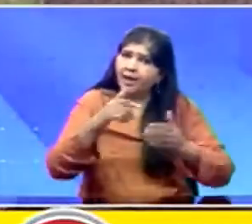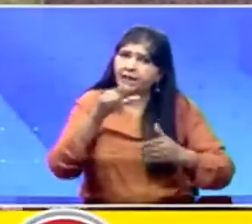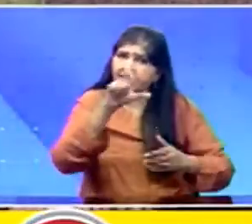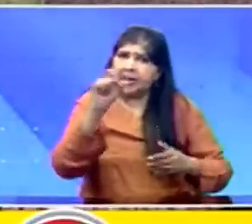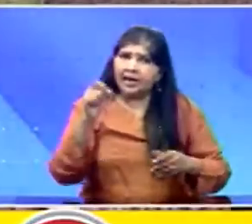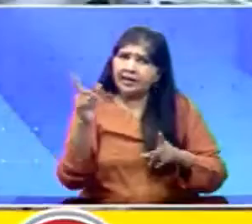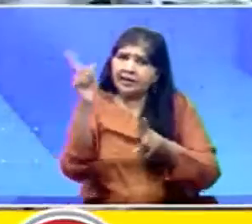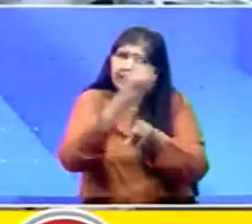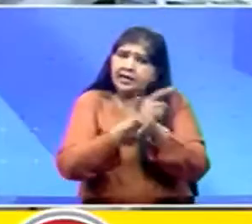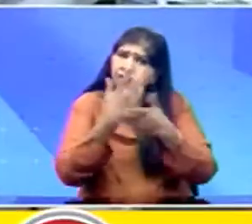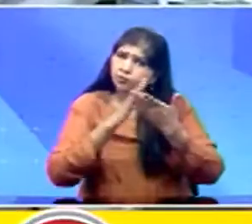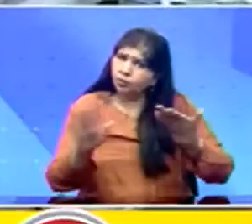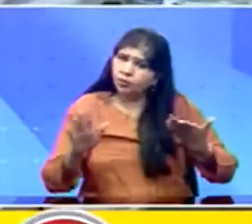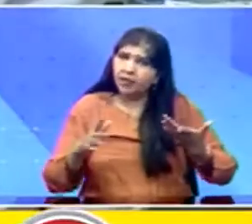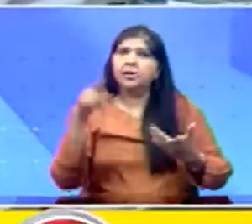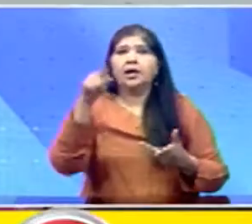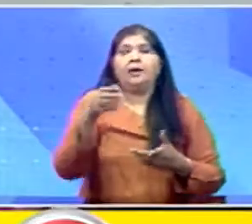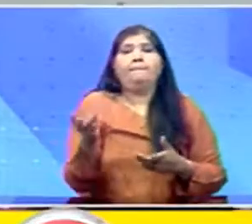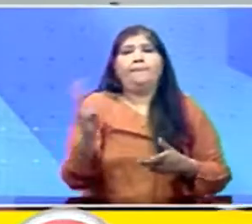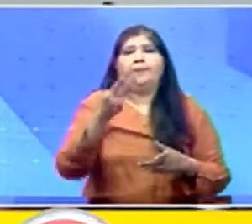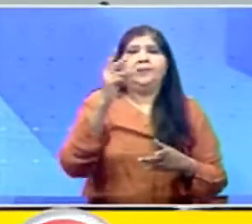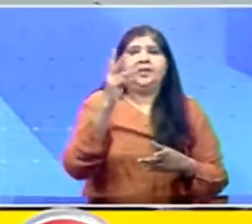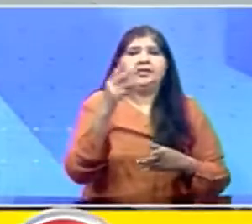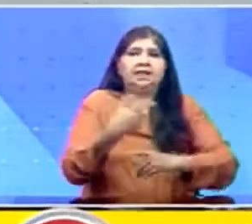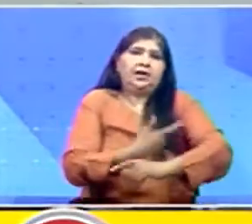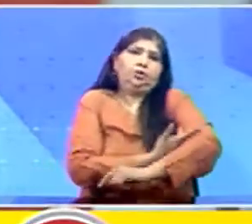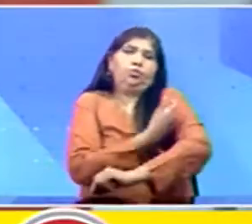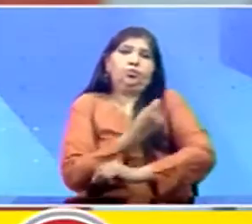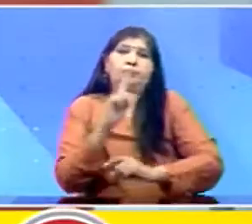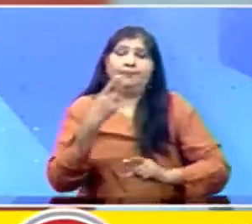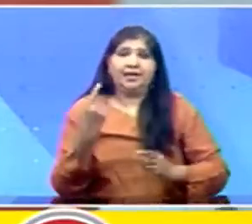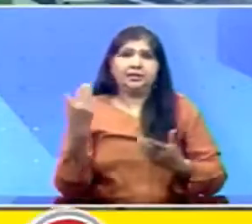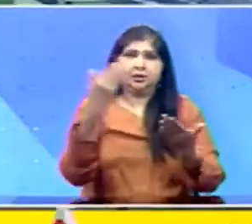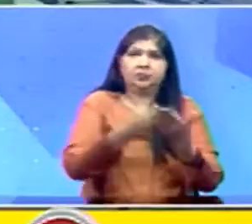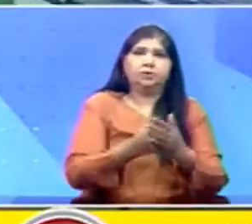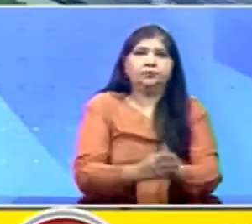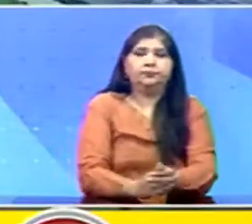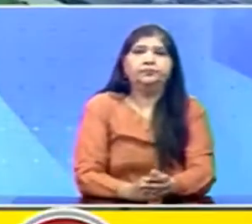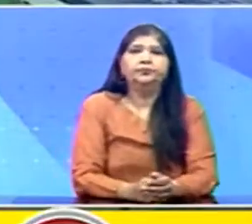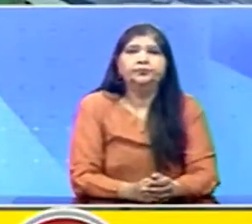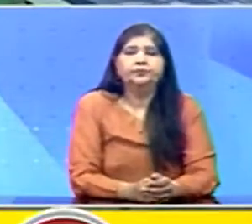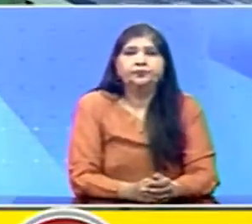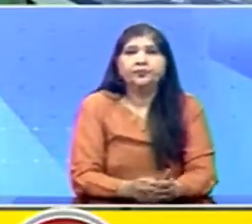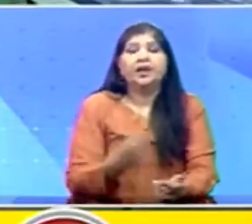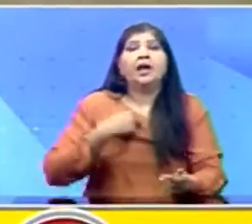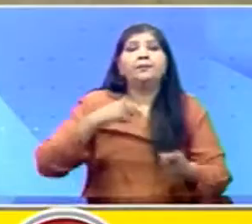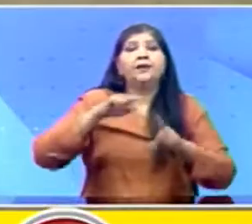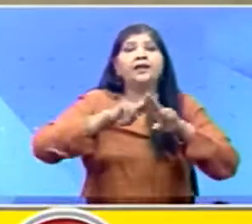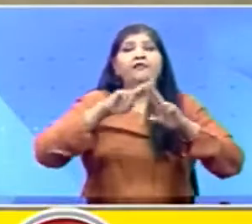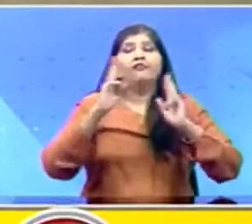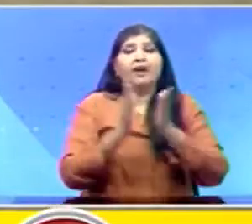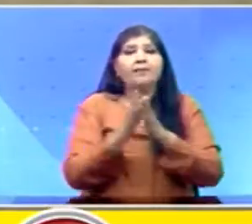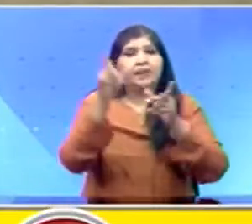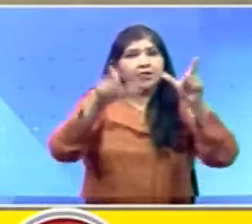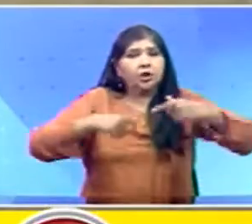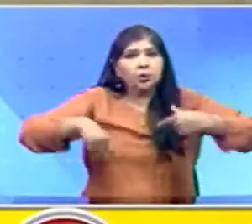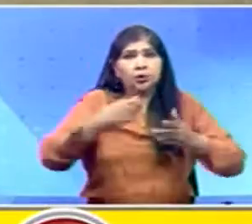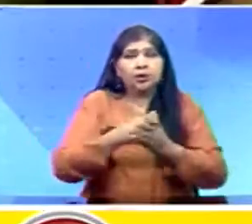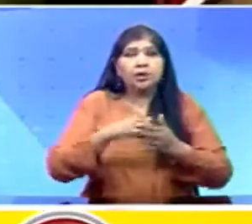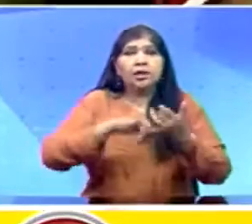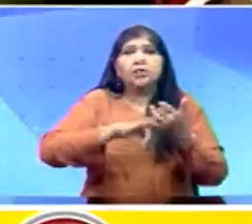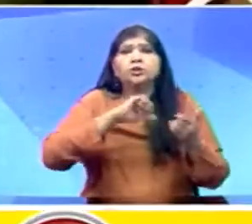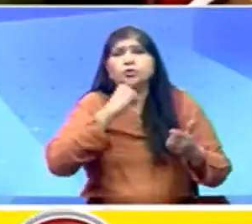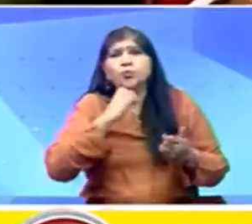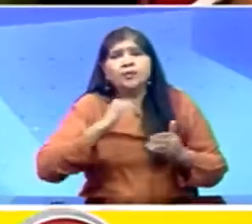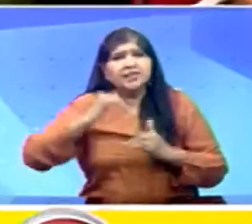डोज का समय हो गया है, तो आप ये तीसरा डोज जुरूर लें। अपने परिवार के लोगों को खासकर